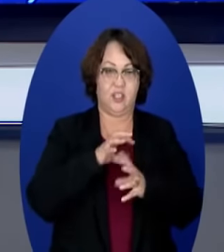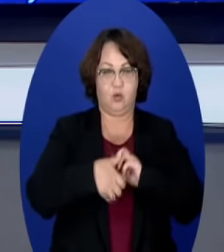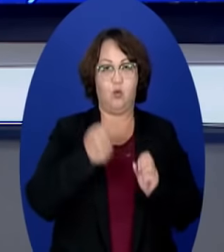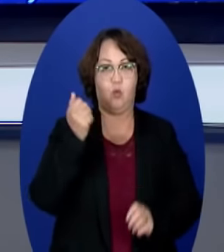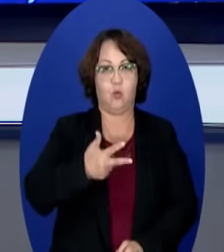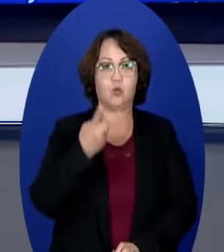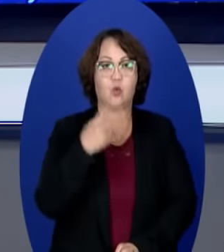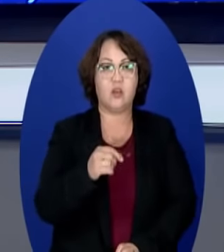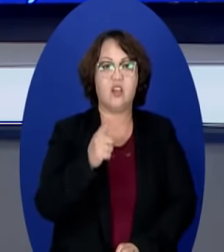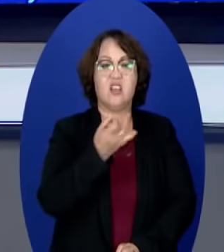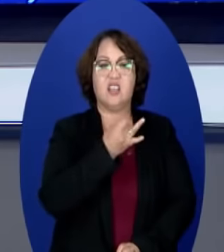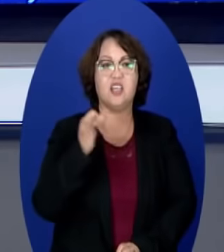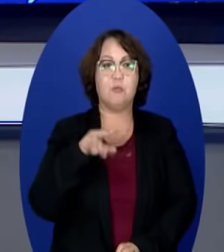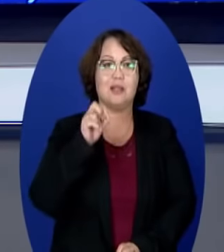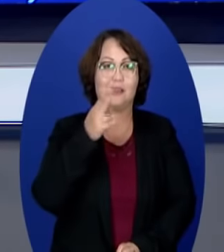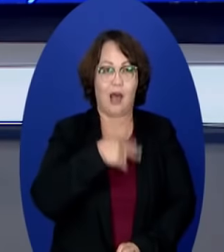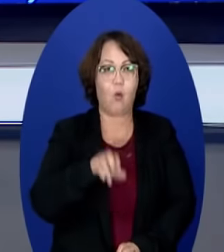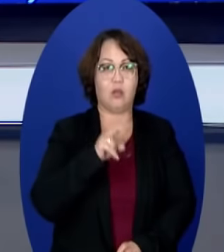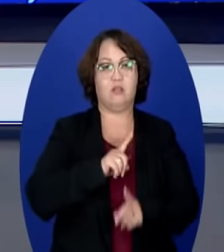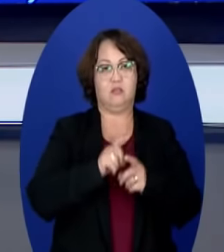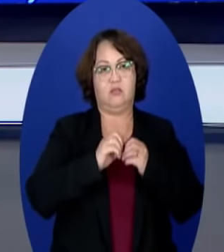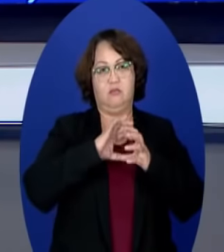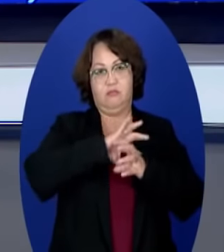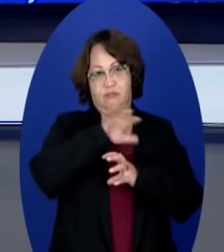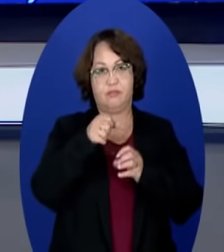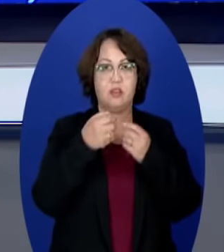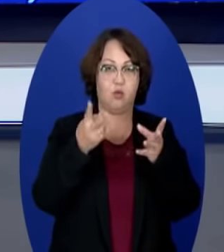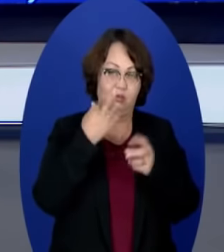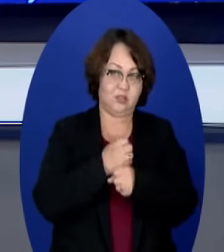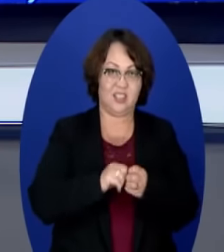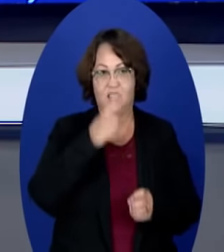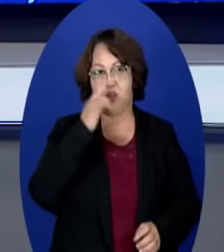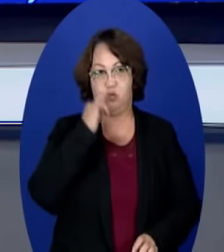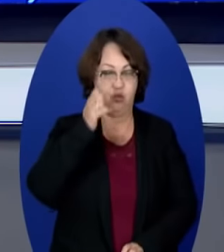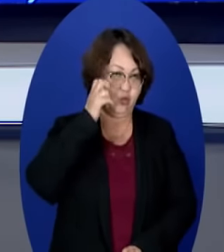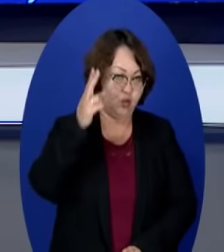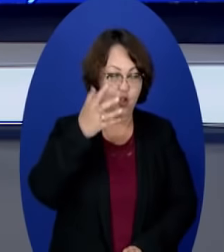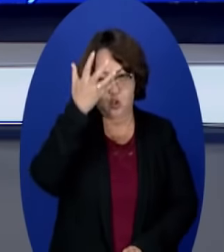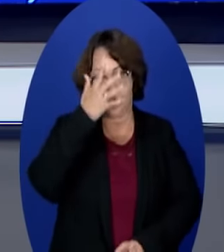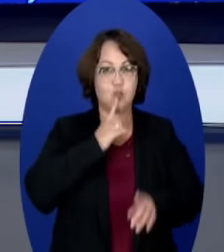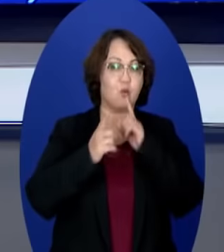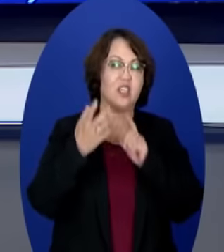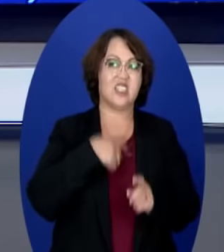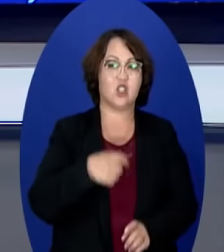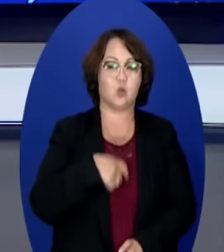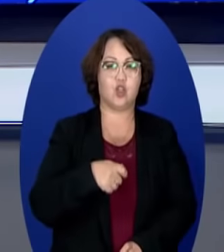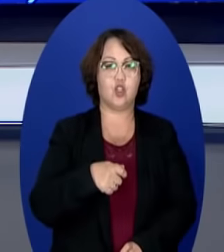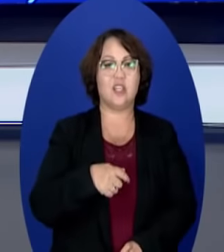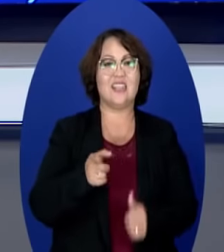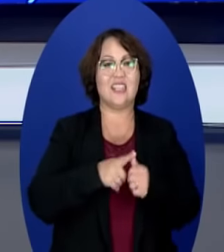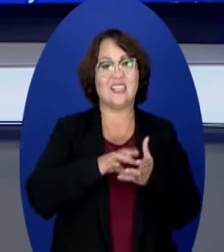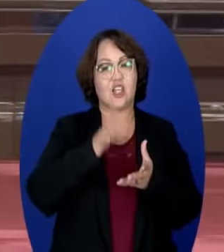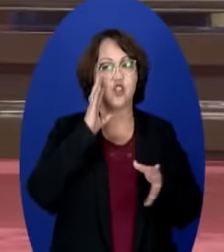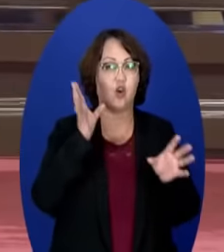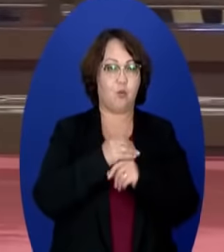үеийн хиймэл дагуулуудын системийн үйл ажиллагааг нээх ёслол. За хятадын удирдаг Си Цзиньпин төрийн зөвлөлийн гишүүд нэрт зохион бүтээгчид